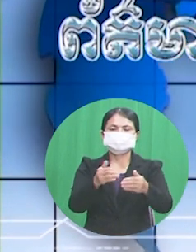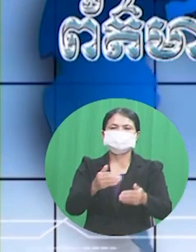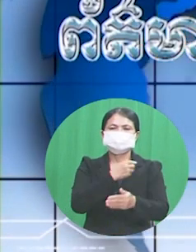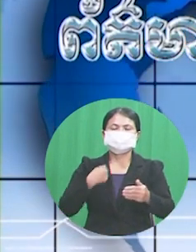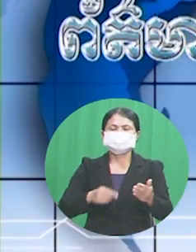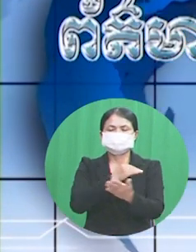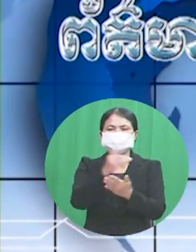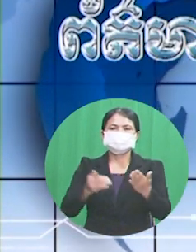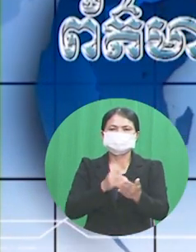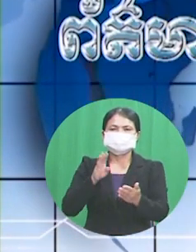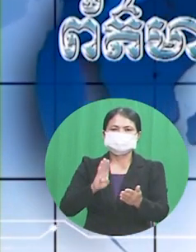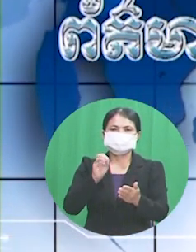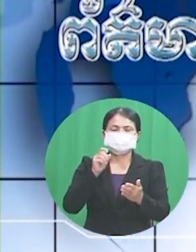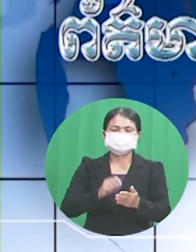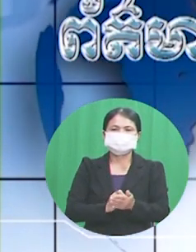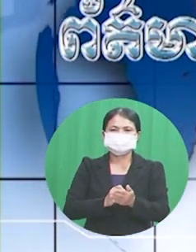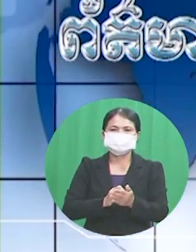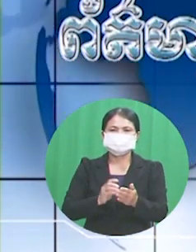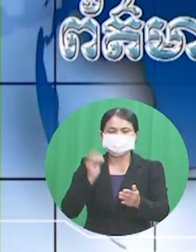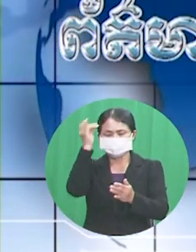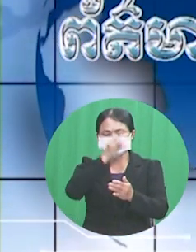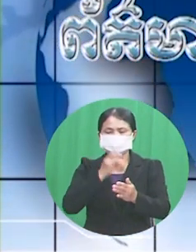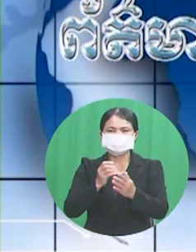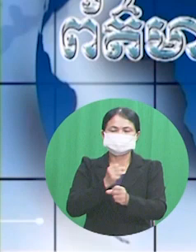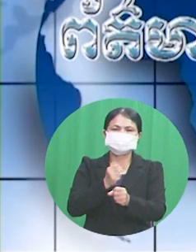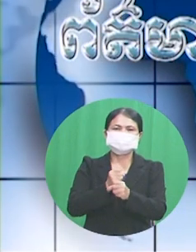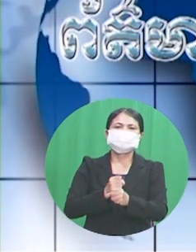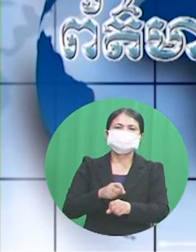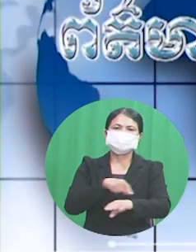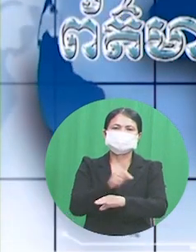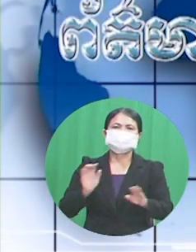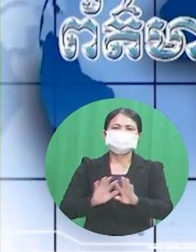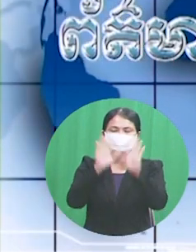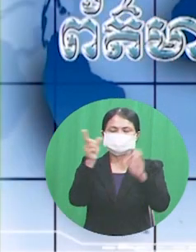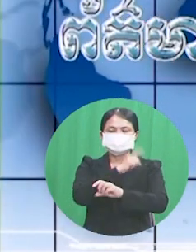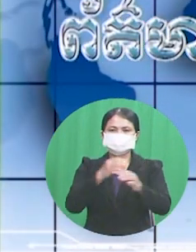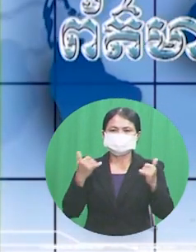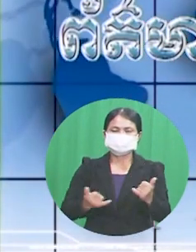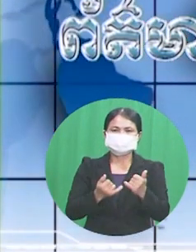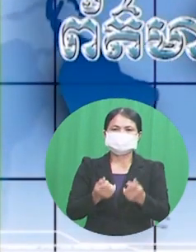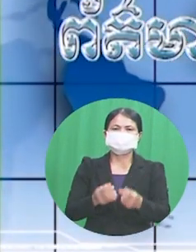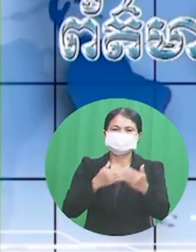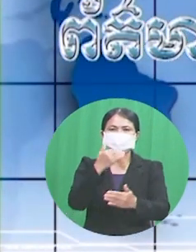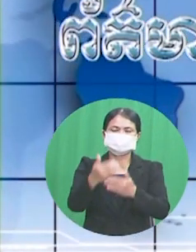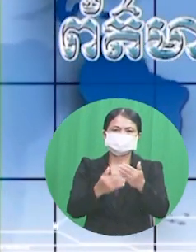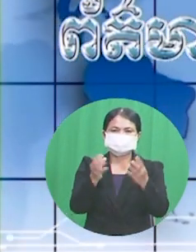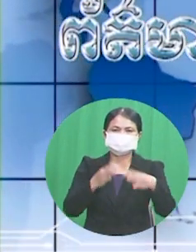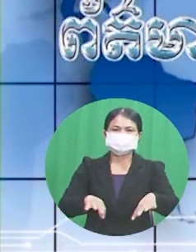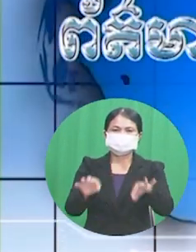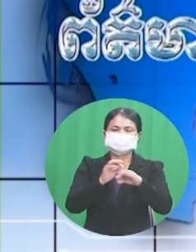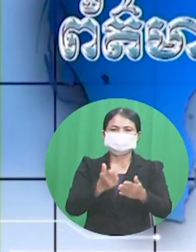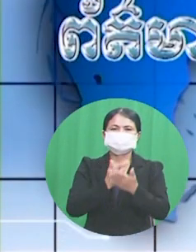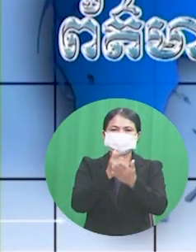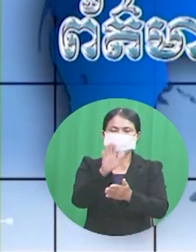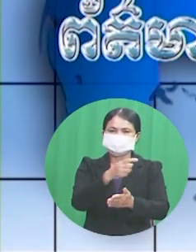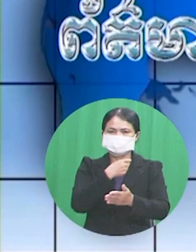កលវិទ្យាល័យកាប៊ុលនៃប្រទេសអាហ្វហ្គានីស្ថានបានធ្វើទៅកាលពីថ្ងៃអាទិត្យដែលនេះជាវឌ្ឍនភាពដ៏សំខាន់នៃជំនួយរ